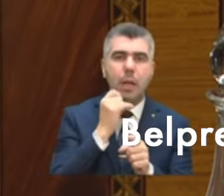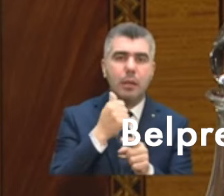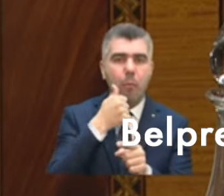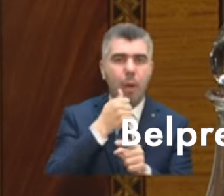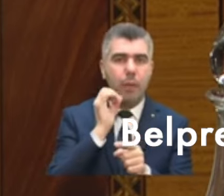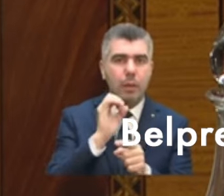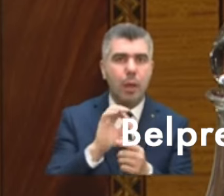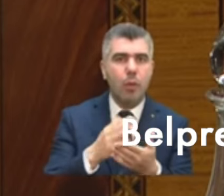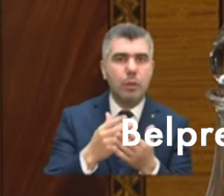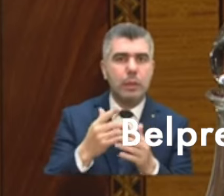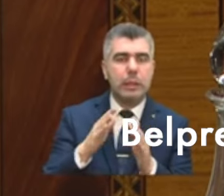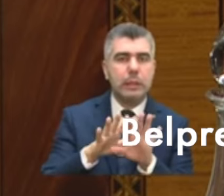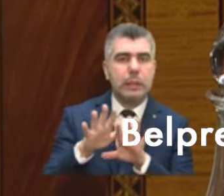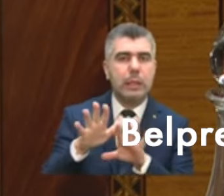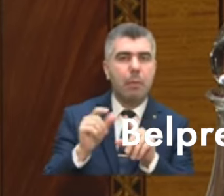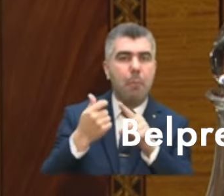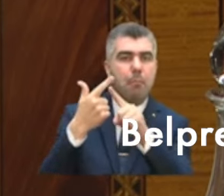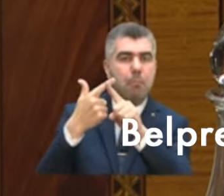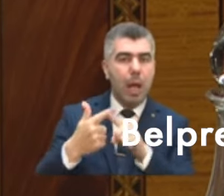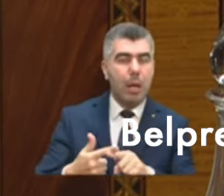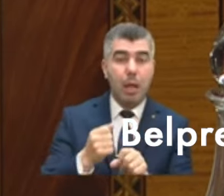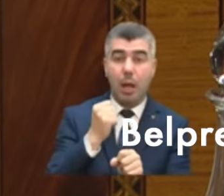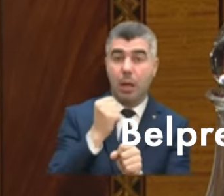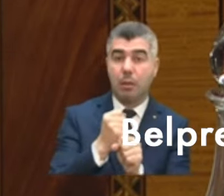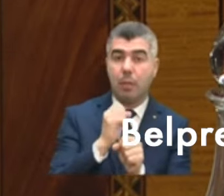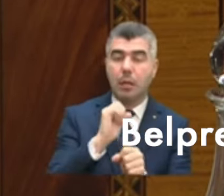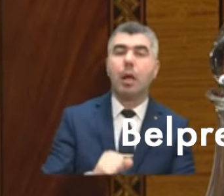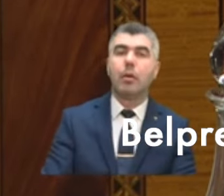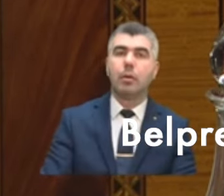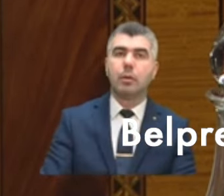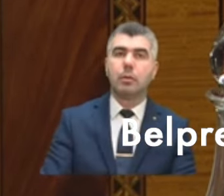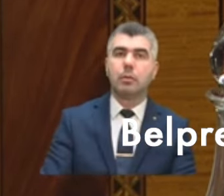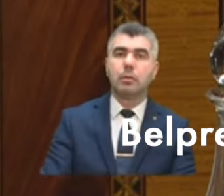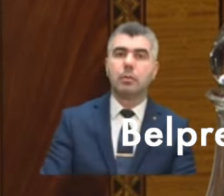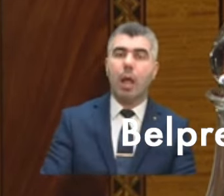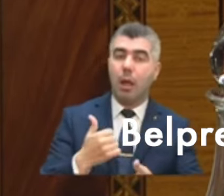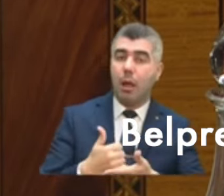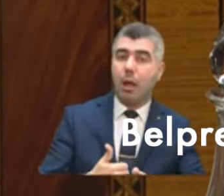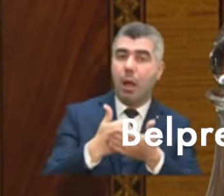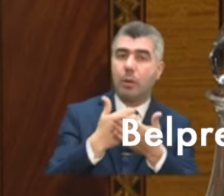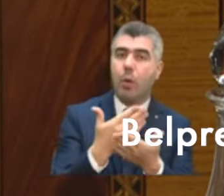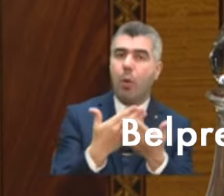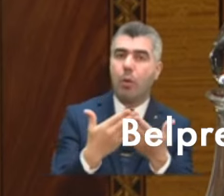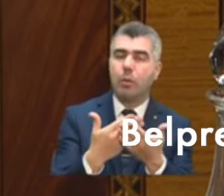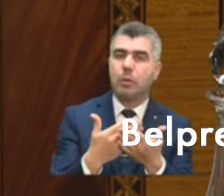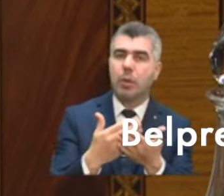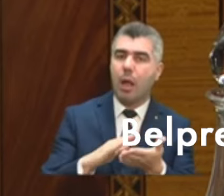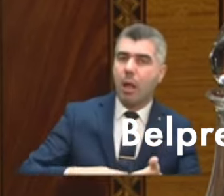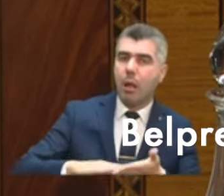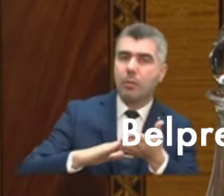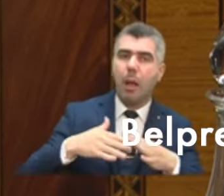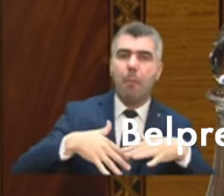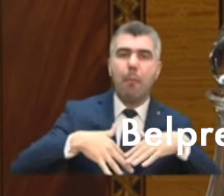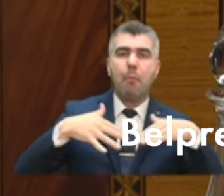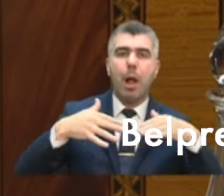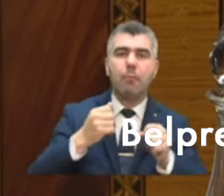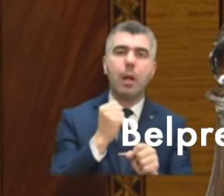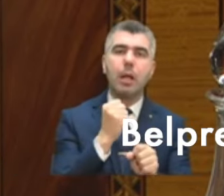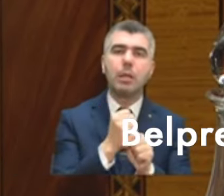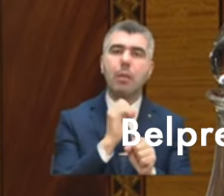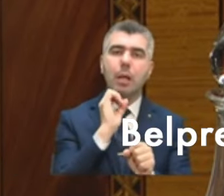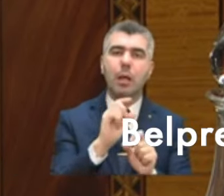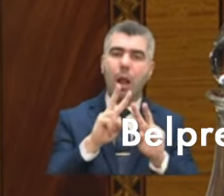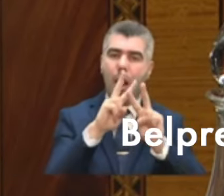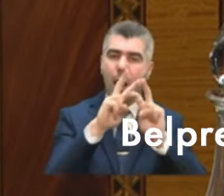العمومي خاصه وان اعماله تساهم في تطوير الدوله ودعم البرلمان للقيام بوظيفته